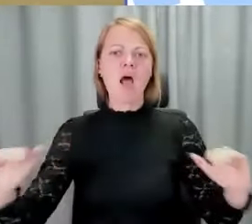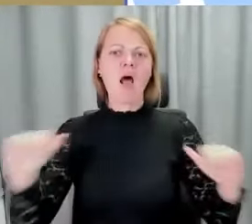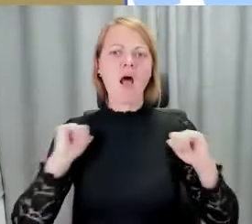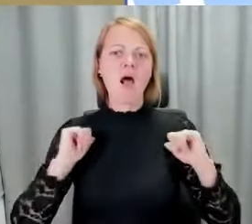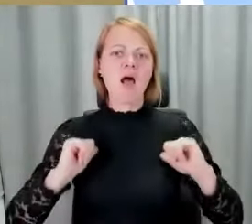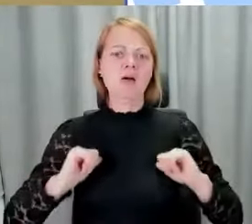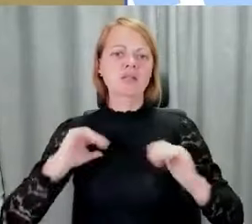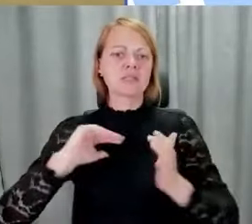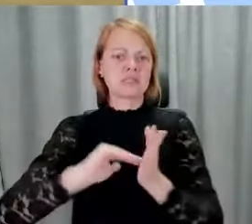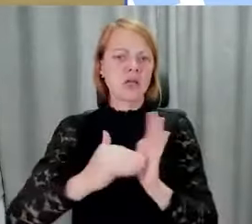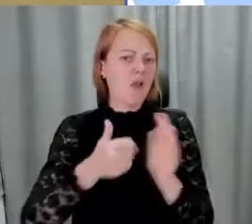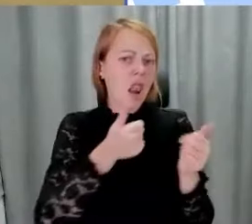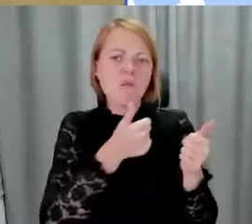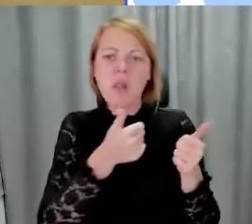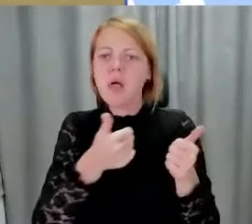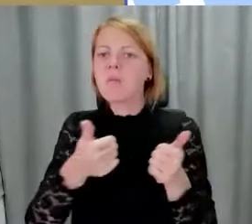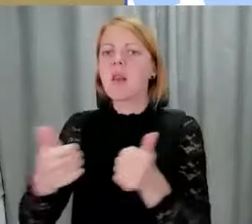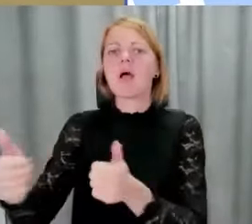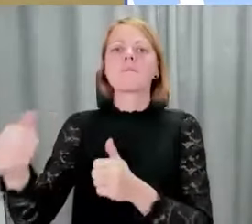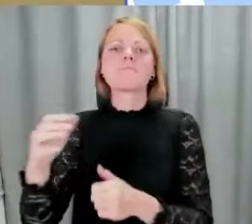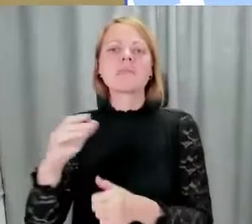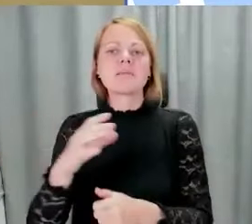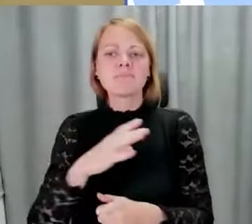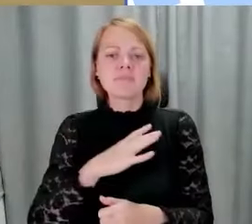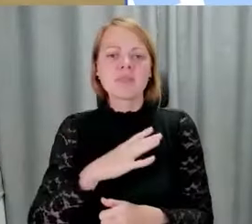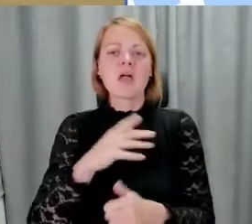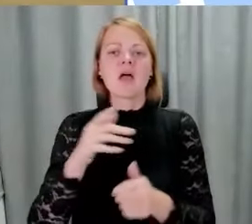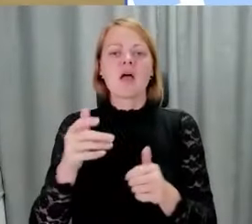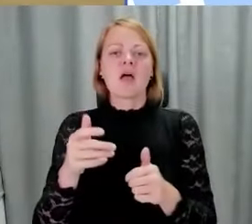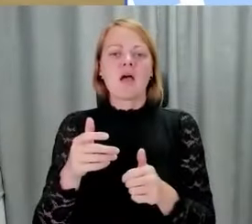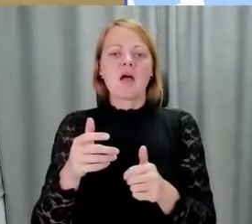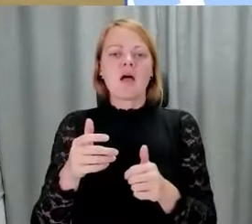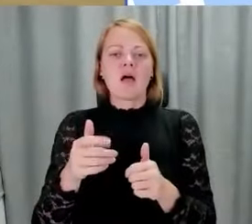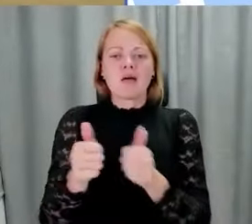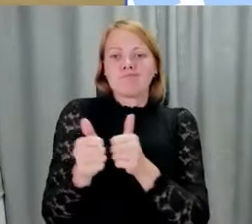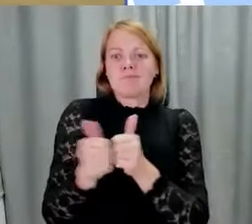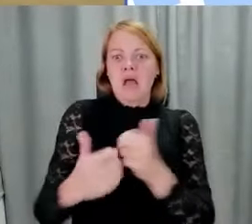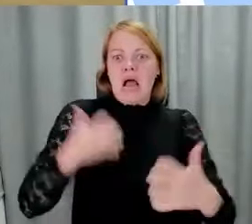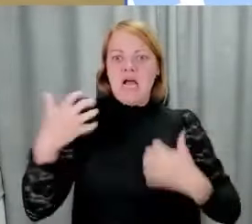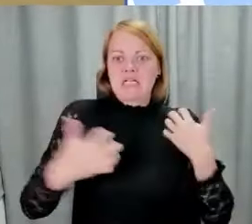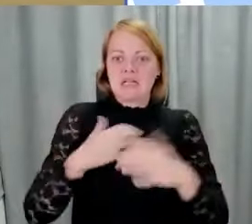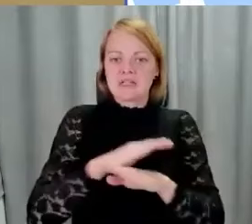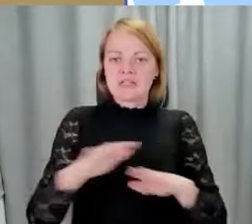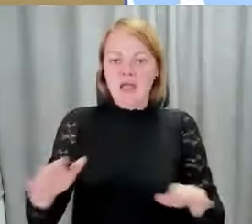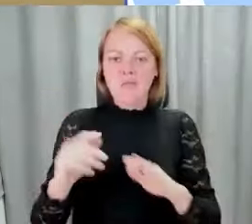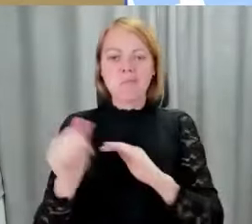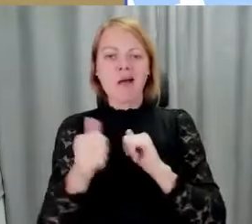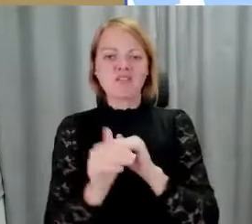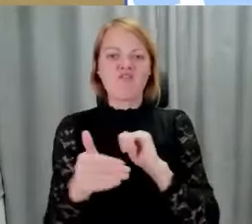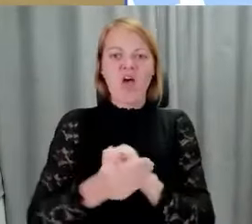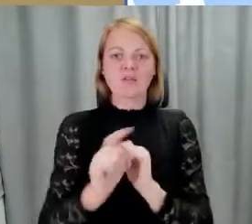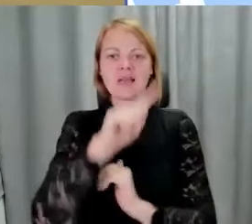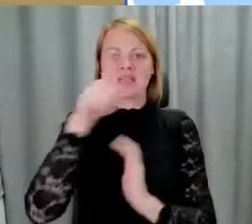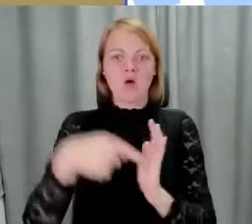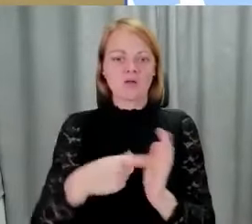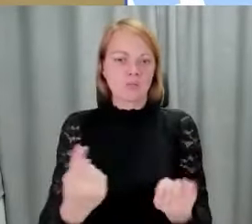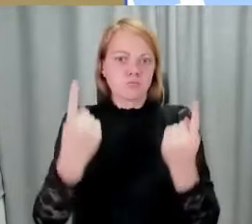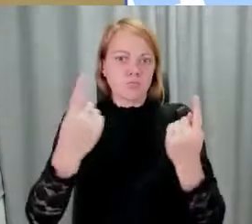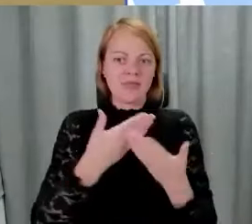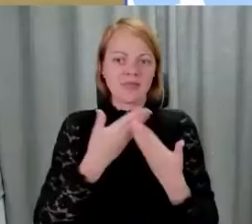bija labi. Un kaimiņš mums nebija agresīvs un patmērķi jautājums nebija tik aktuāls. Regulējums nenosaka